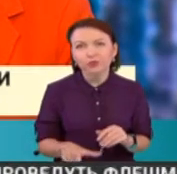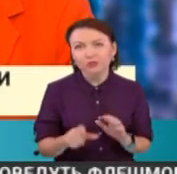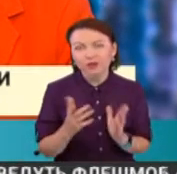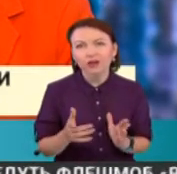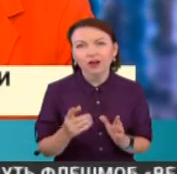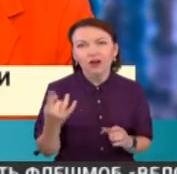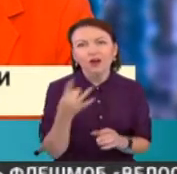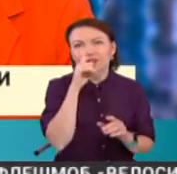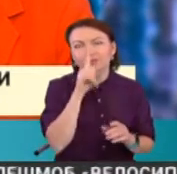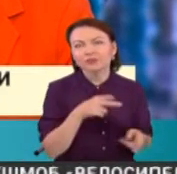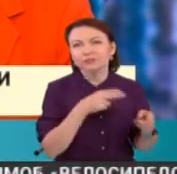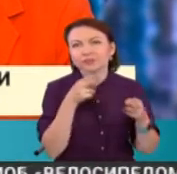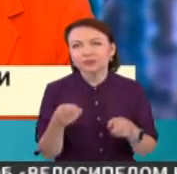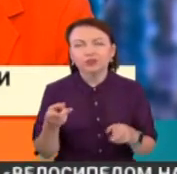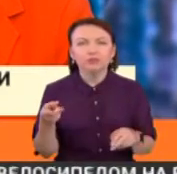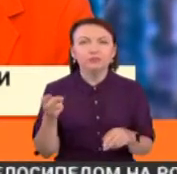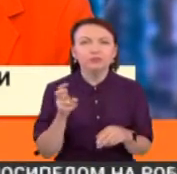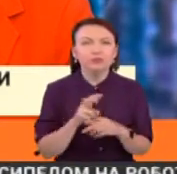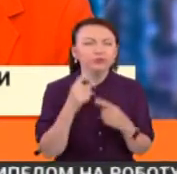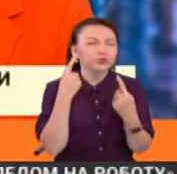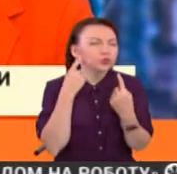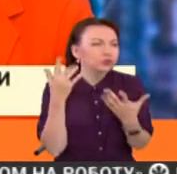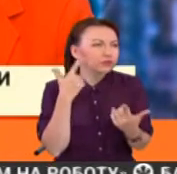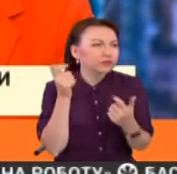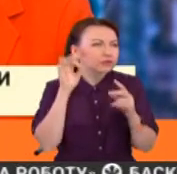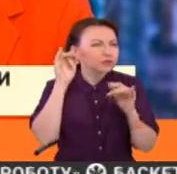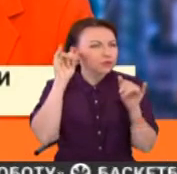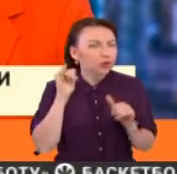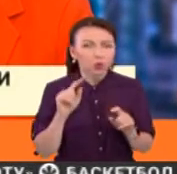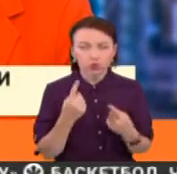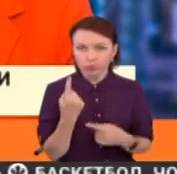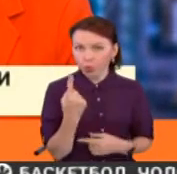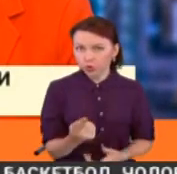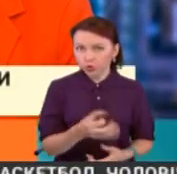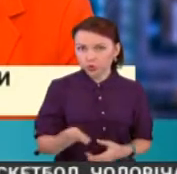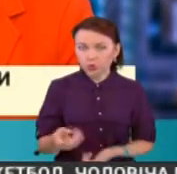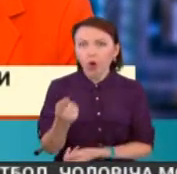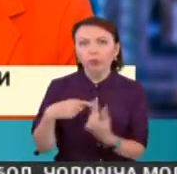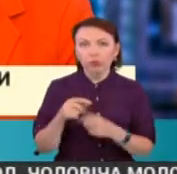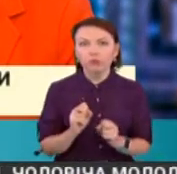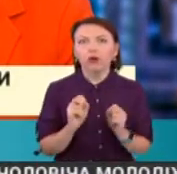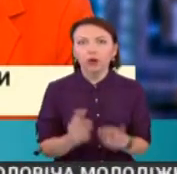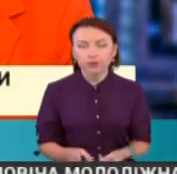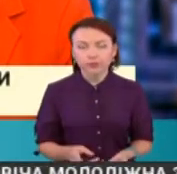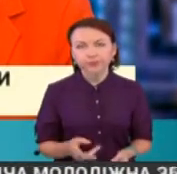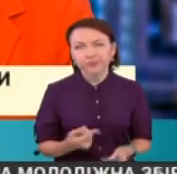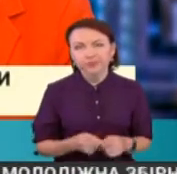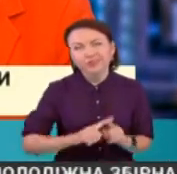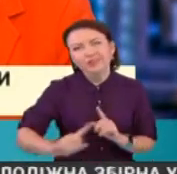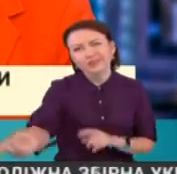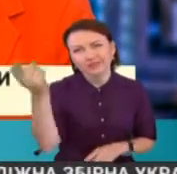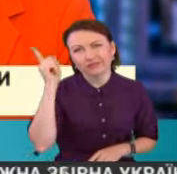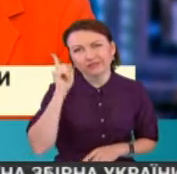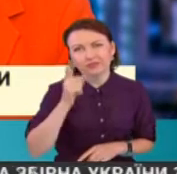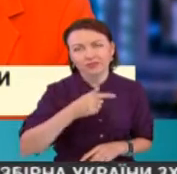там раз на місяць, вона приходить, вона не чула про це. Чому один жетон, а як же назад? Це архаїка, це